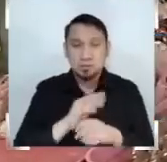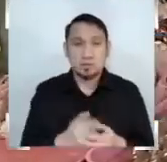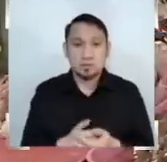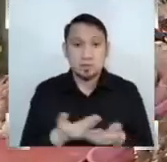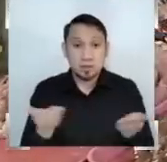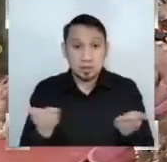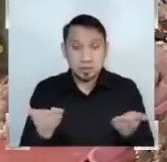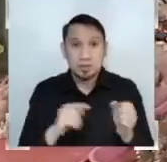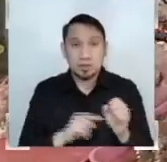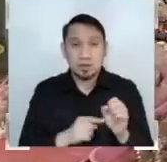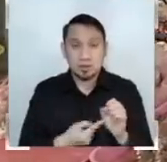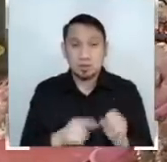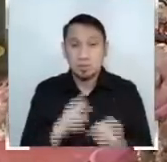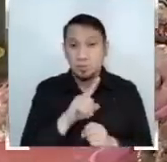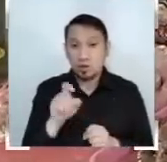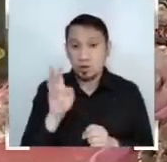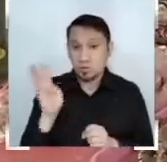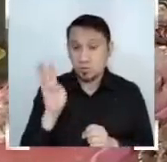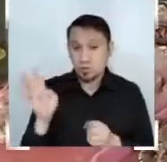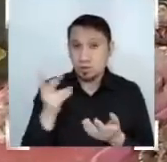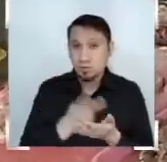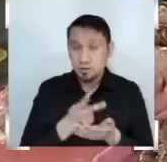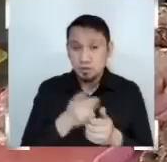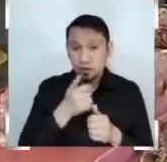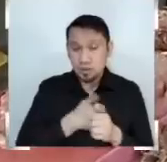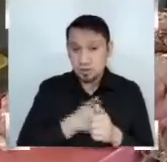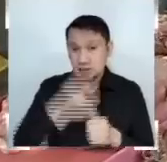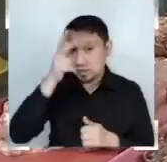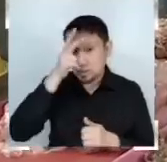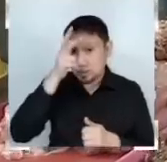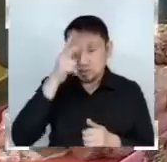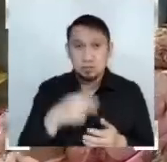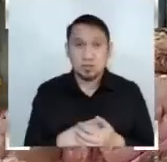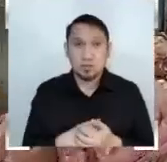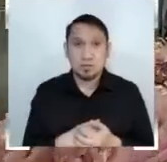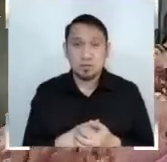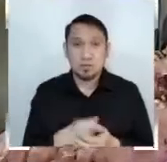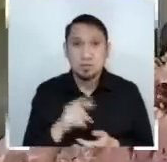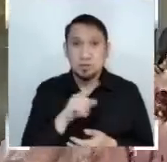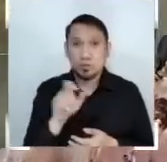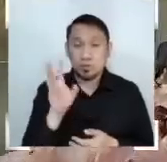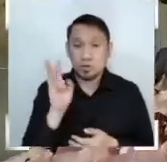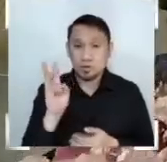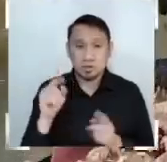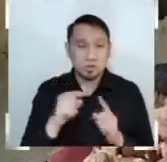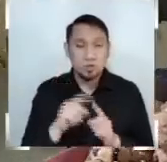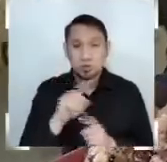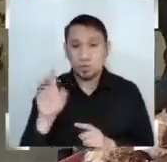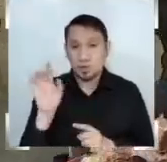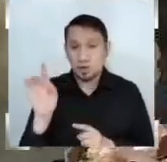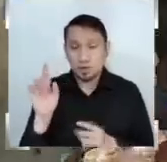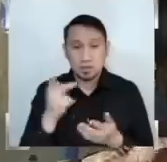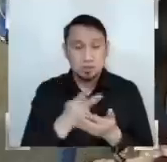na 140 pesos lang ang kada kilo ng isang buong manok. Ang choice cuts naman, 160 hanggang 180 pesos. Pero sa